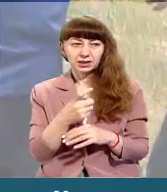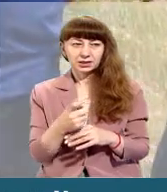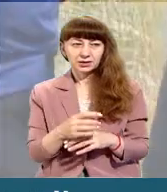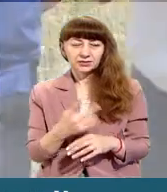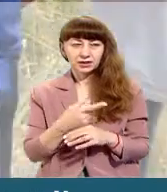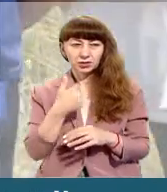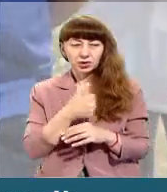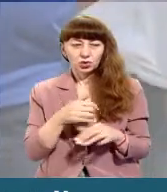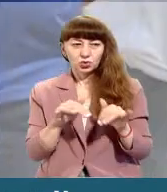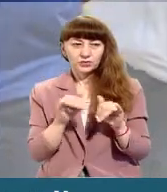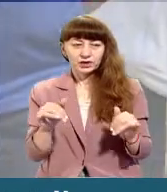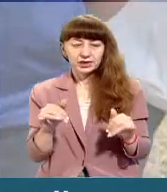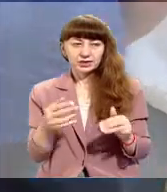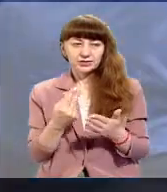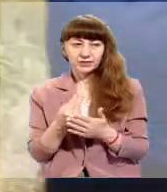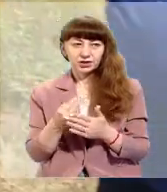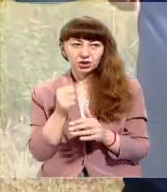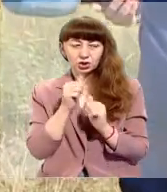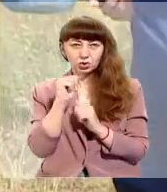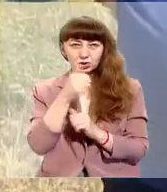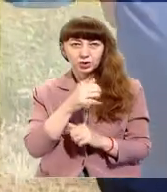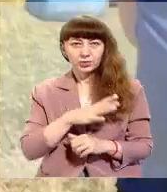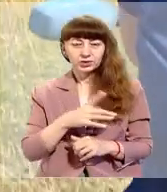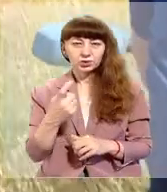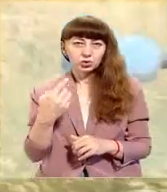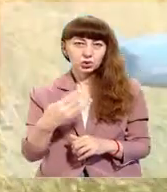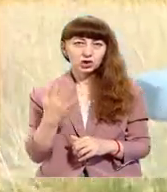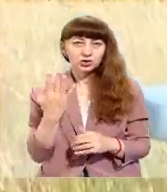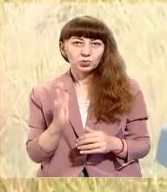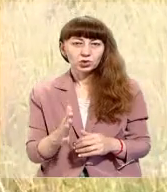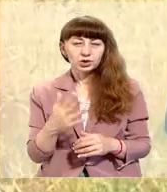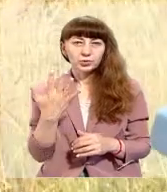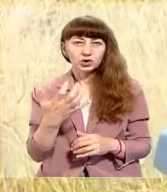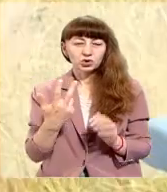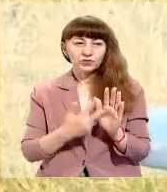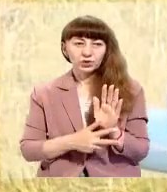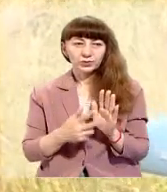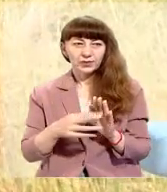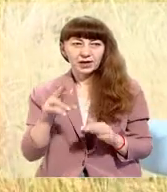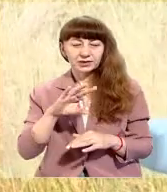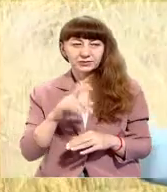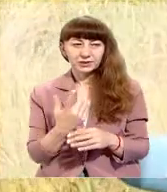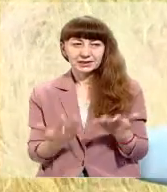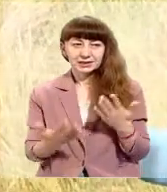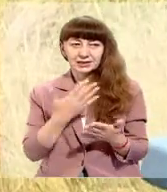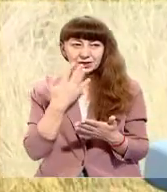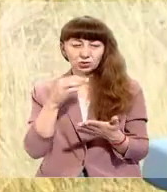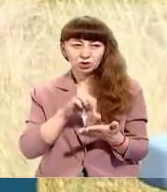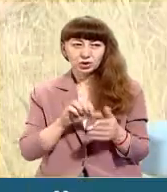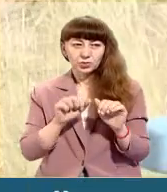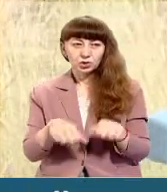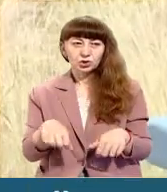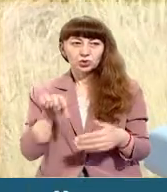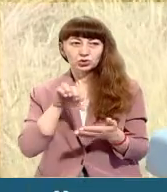увеличили финансирование. Ежегодно было 140, сейчас будет 580 миллиардов. Если вы не участвуете в данной программе, можете